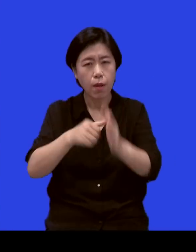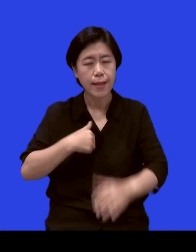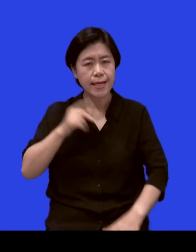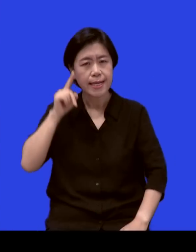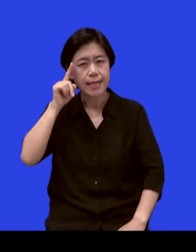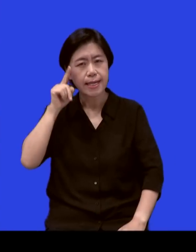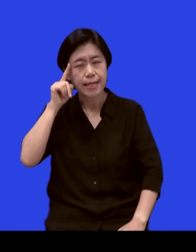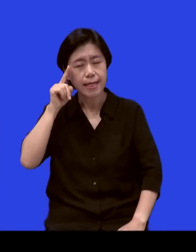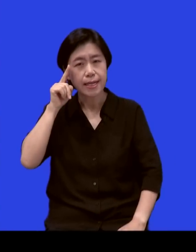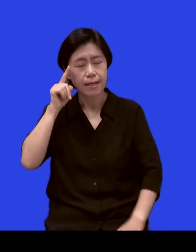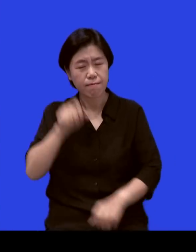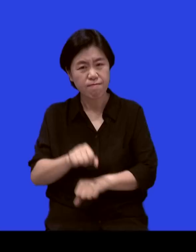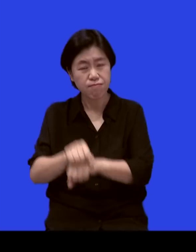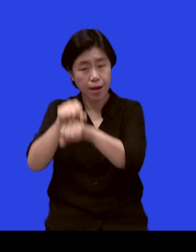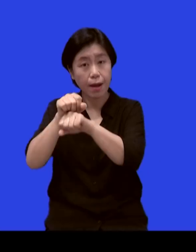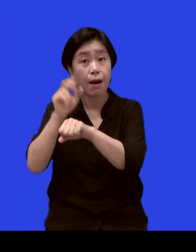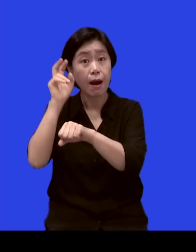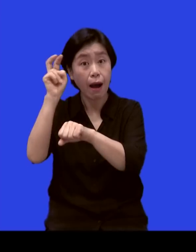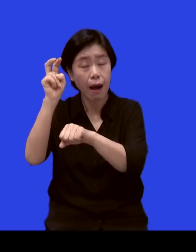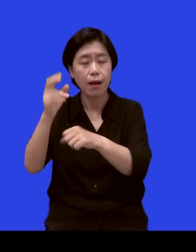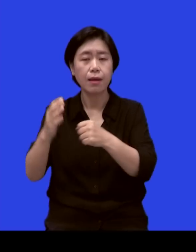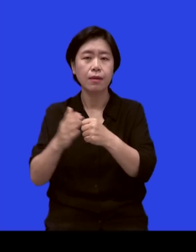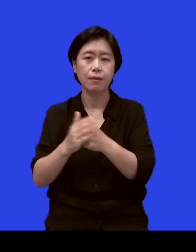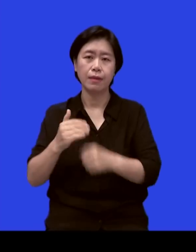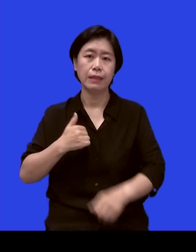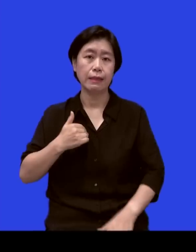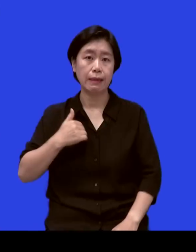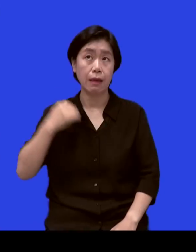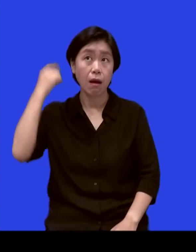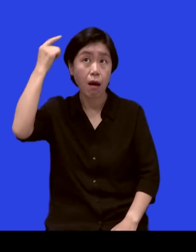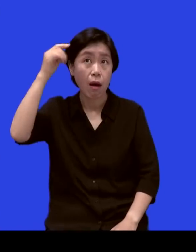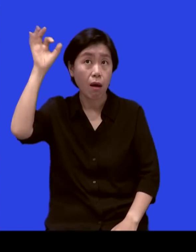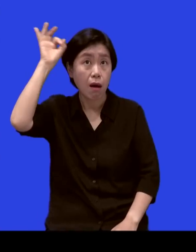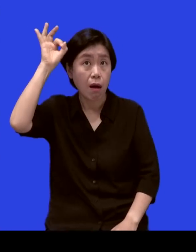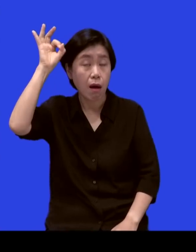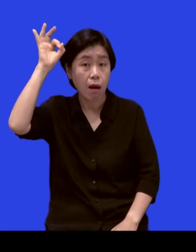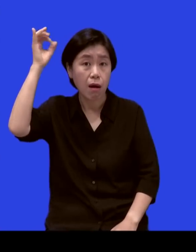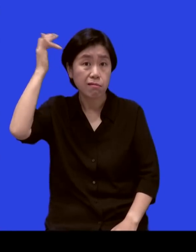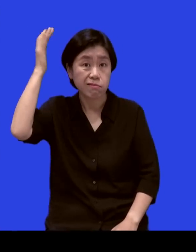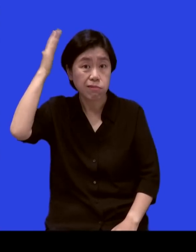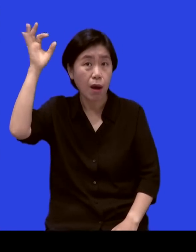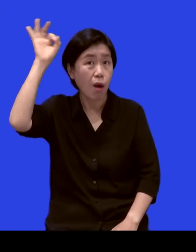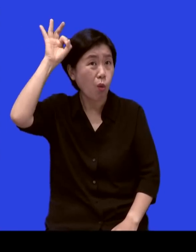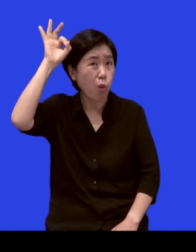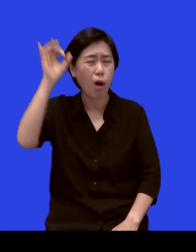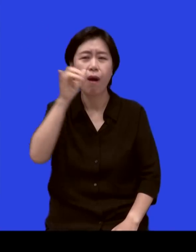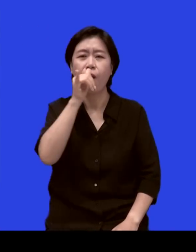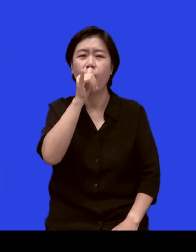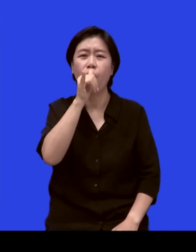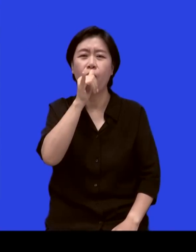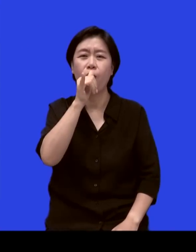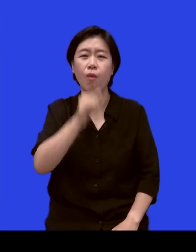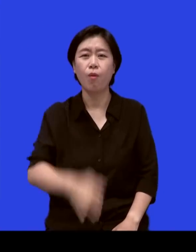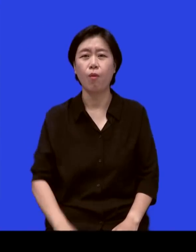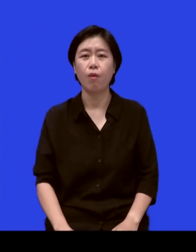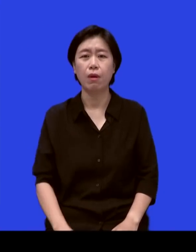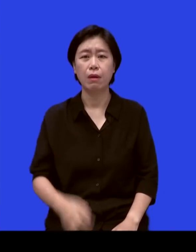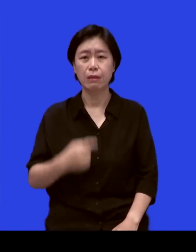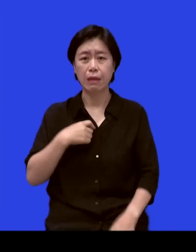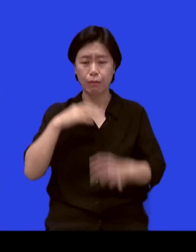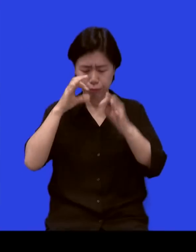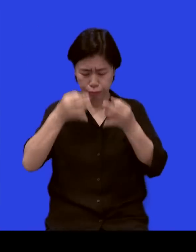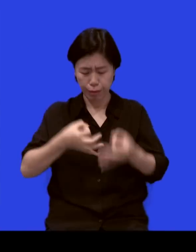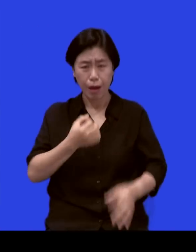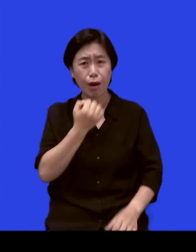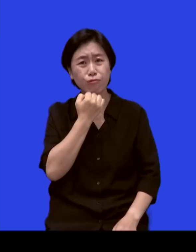저도 예. 많이 받아서 그런지 여기에 그 원형 탈모가 오는 거예요. 아. 원형 탈모가 오고. 예. 그러니까 저도 참 웃긴 거예요. 그 원형